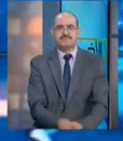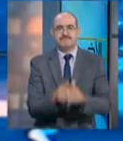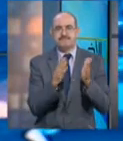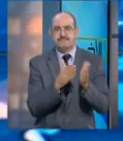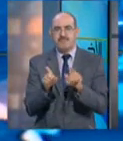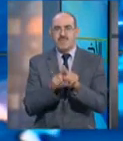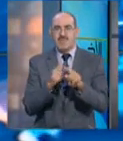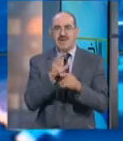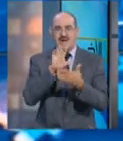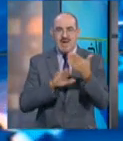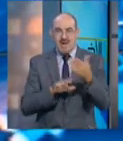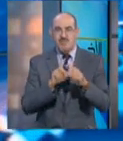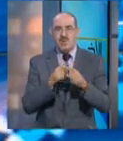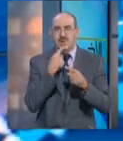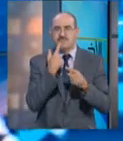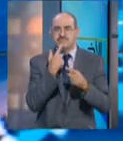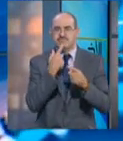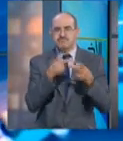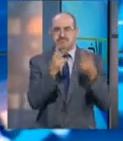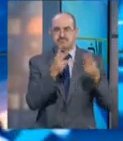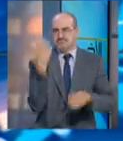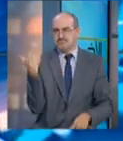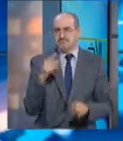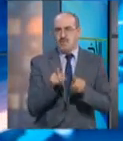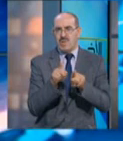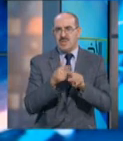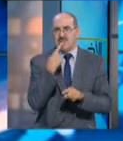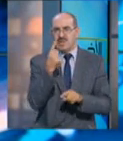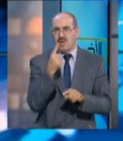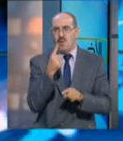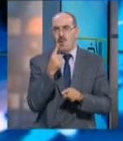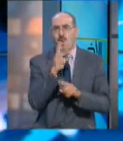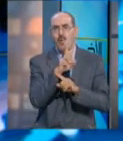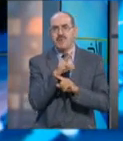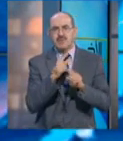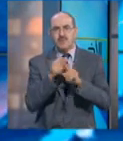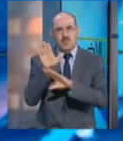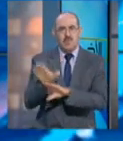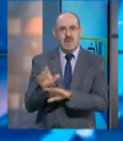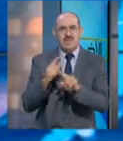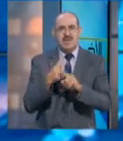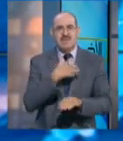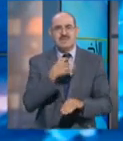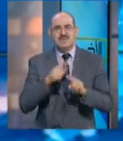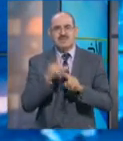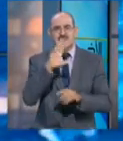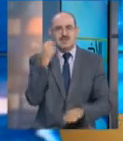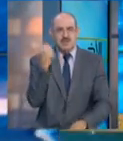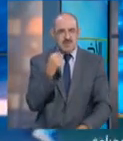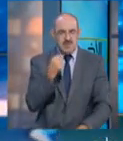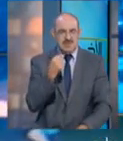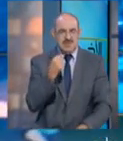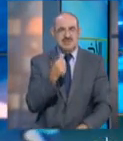وفي تقريره الصادر مؤخرا كشف المرصد الدولي لحماية ثروات الصحراء